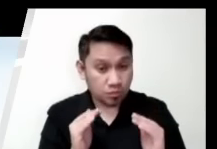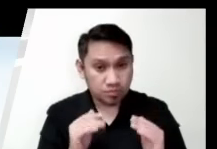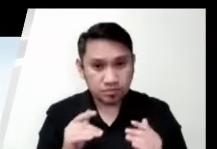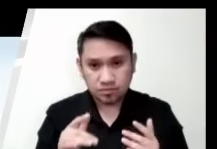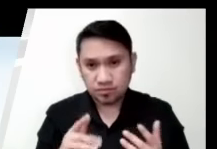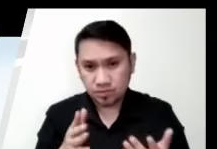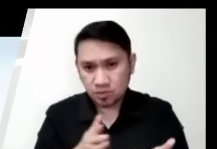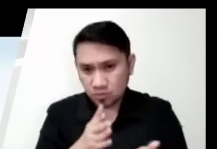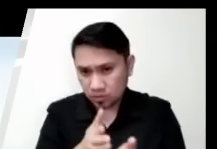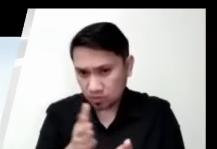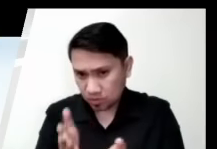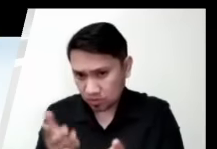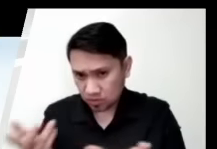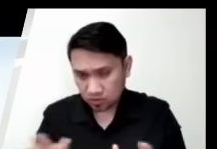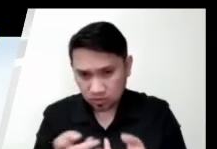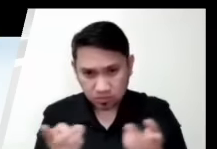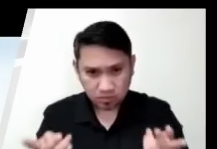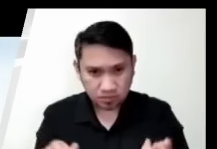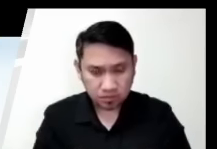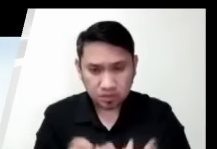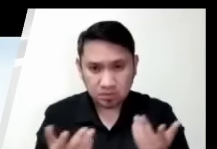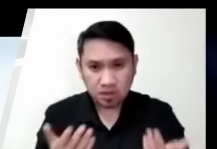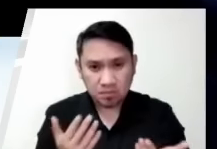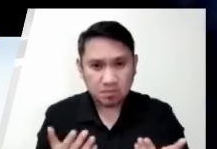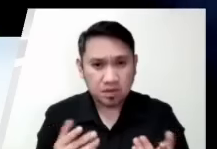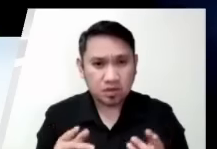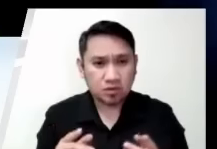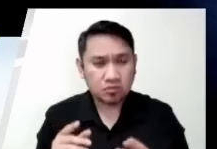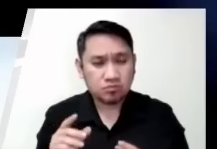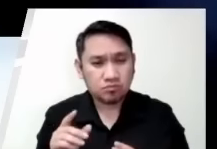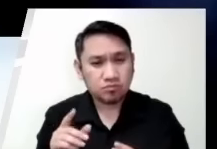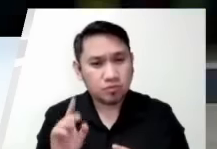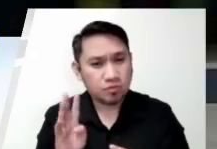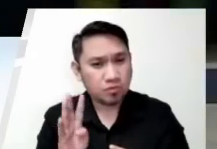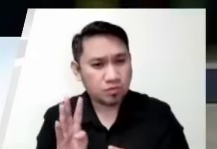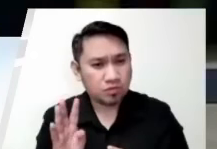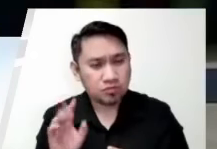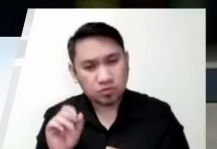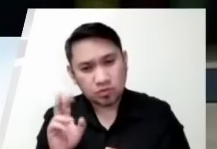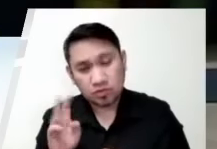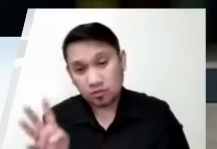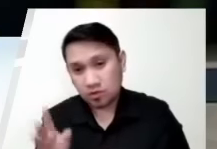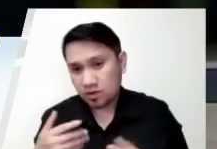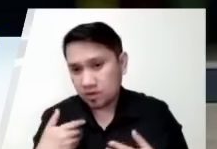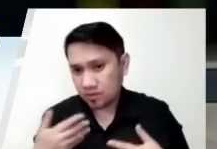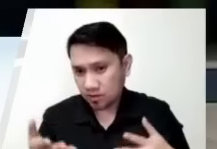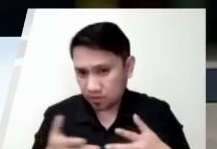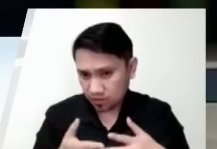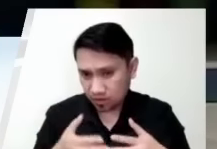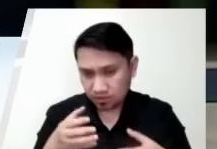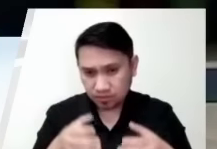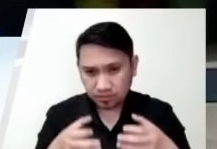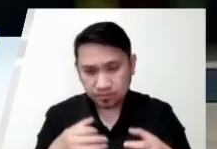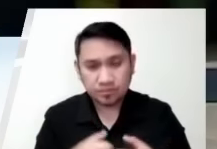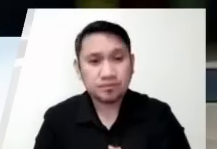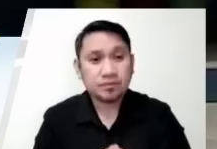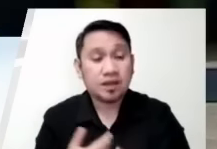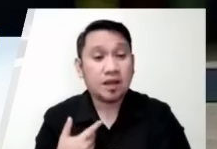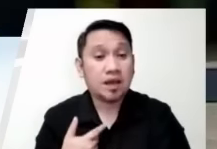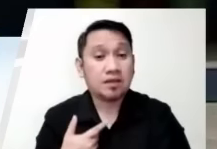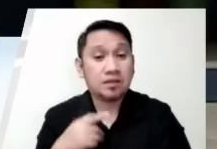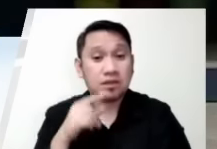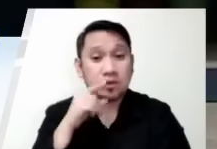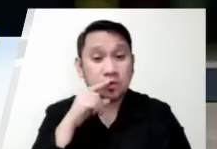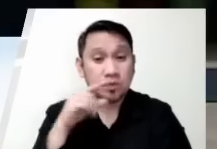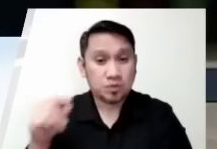Siguro 12 hanggang 4:00 nagfile na ng reklamo ang mga biktima nag-follow up na rin kami sa bagong chief of police ng Taytay na